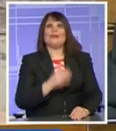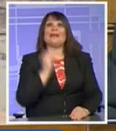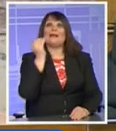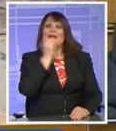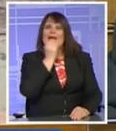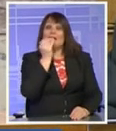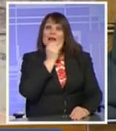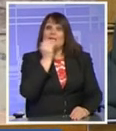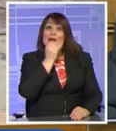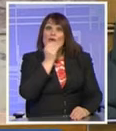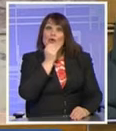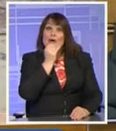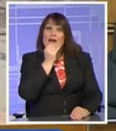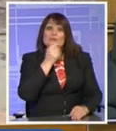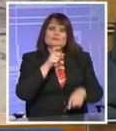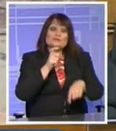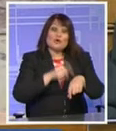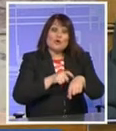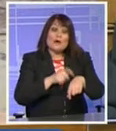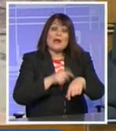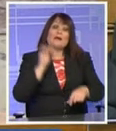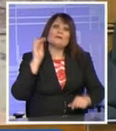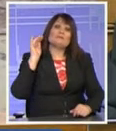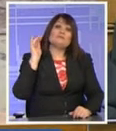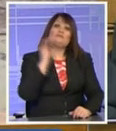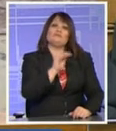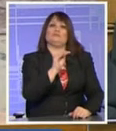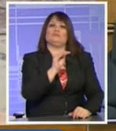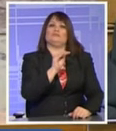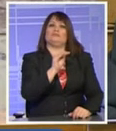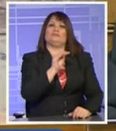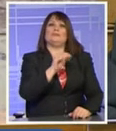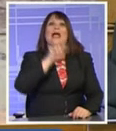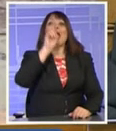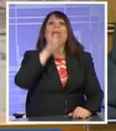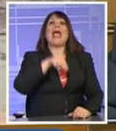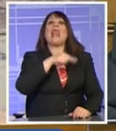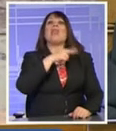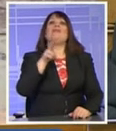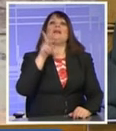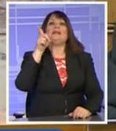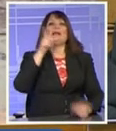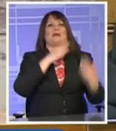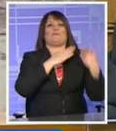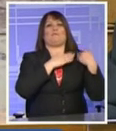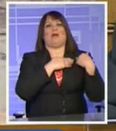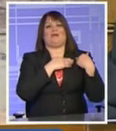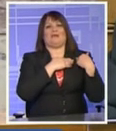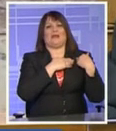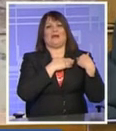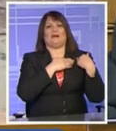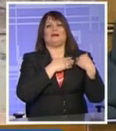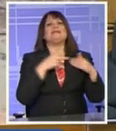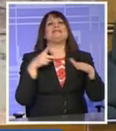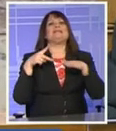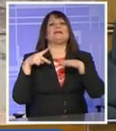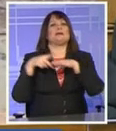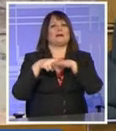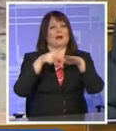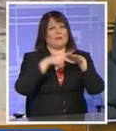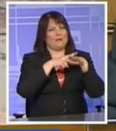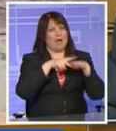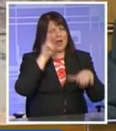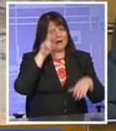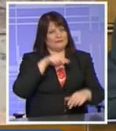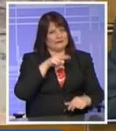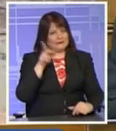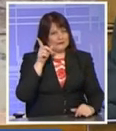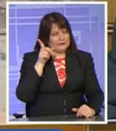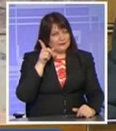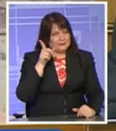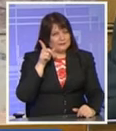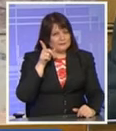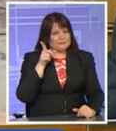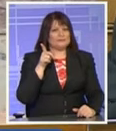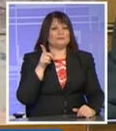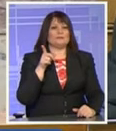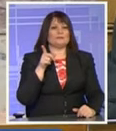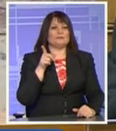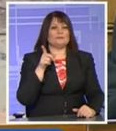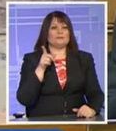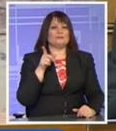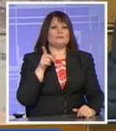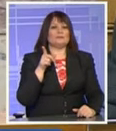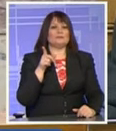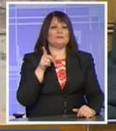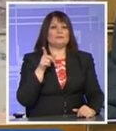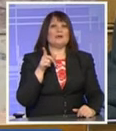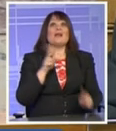άμεσα, εδώ και τώρα, στις αρμόδιες ελβετικές αρχές και κυρίως τις τράπεζες, για να υπάρξει